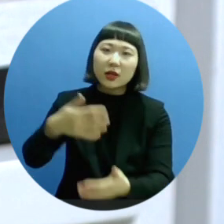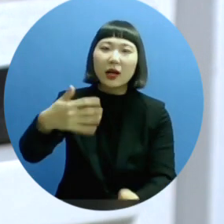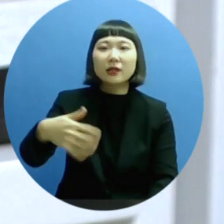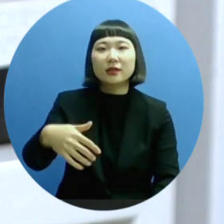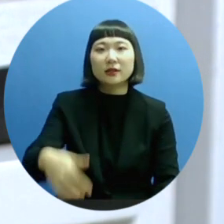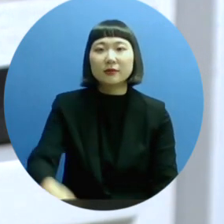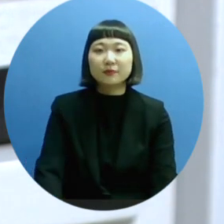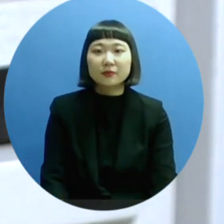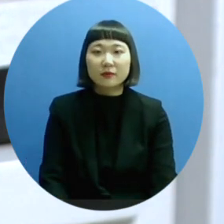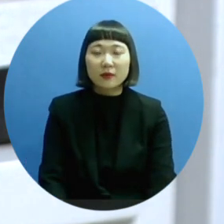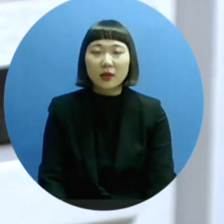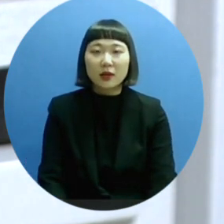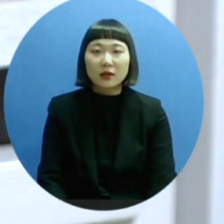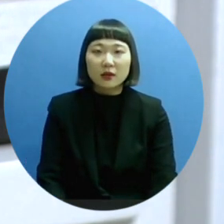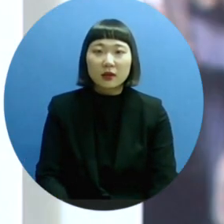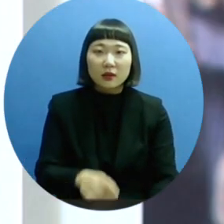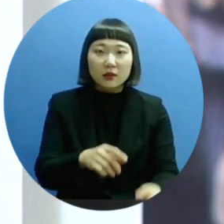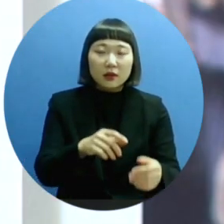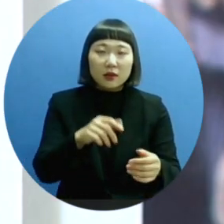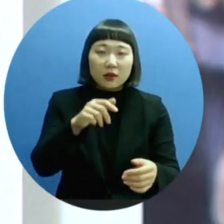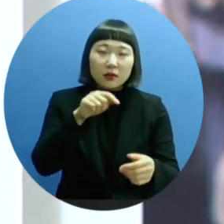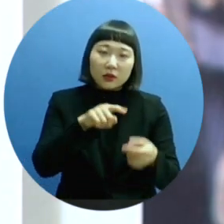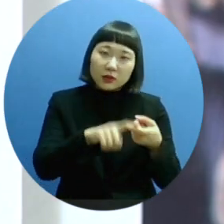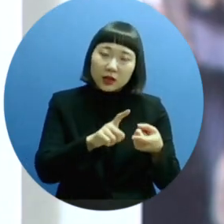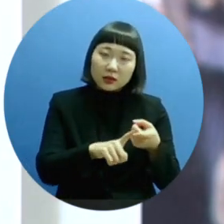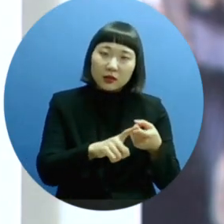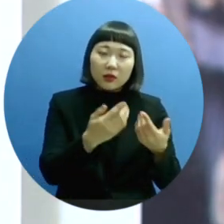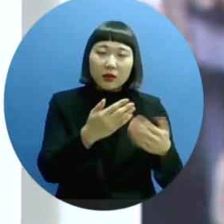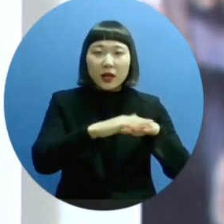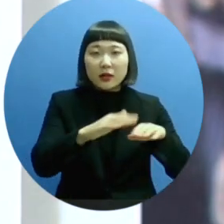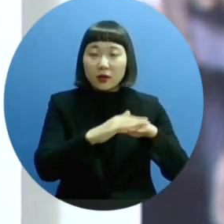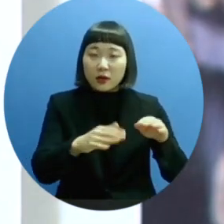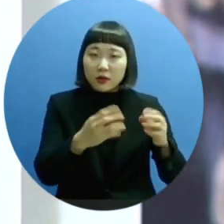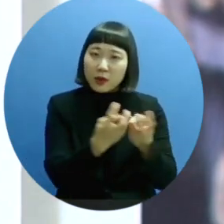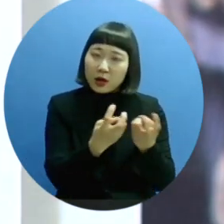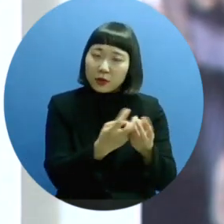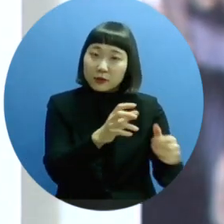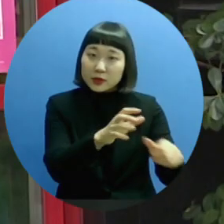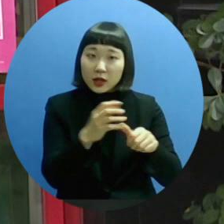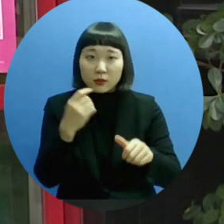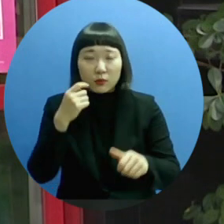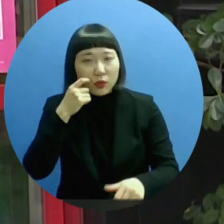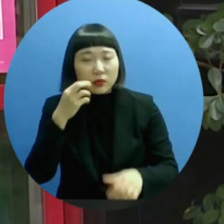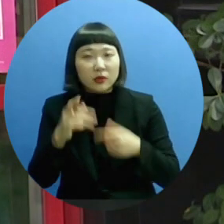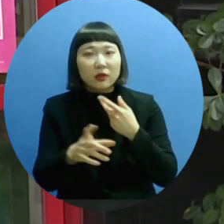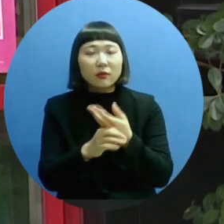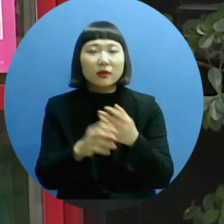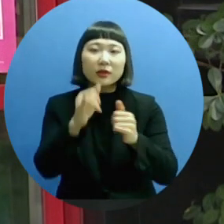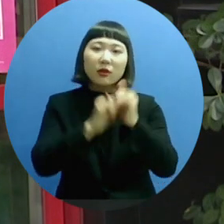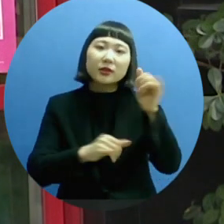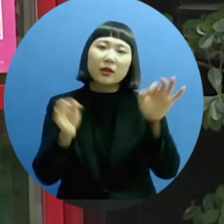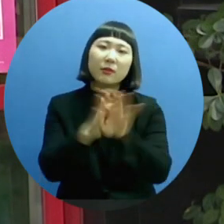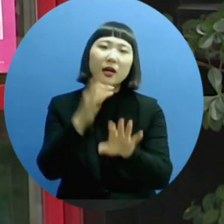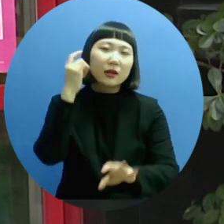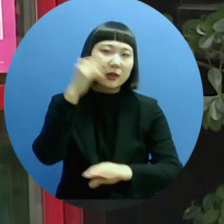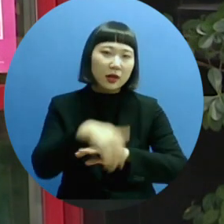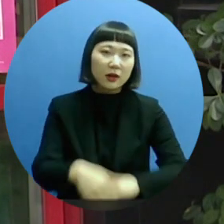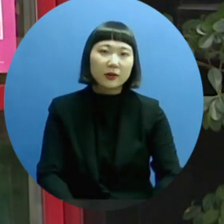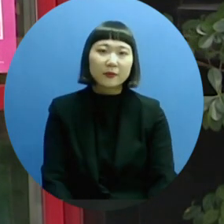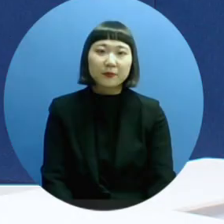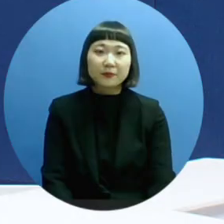마임이 구제 방안을 찾지 못하면 돌체 소극장 이름은 역사 속으로 사라질 전망입니다. NIB 뉴스 장윤아입니다.